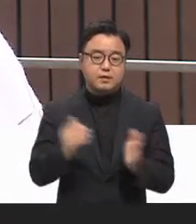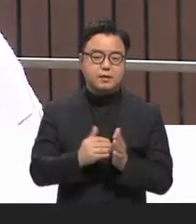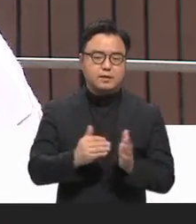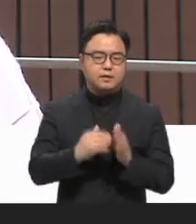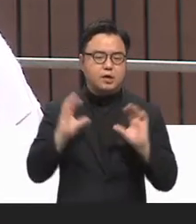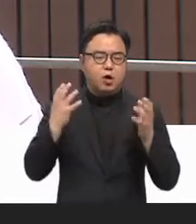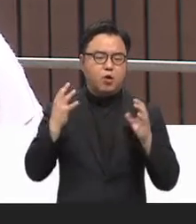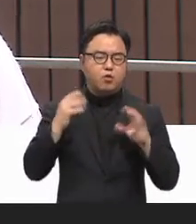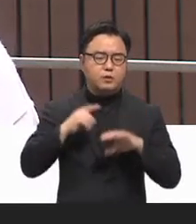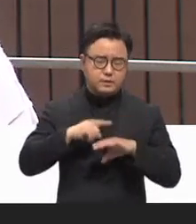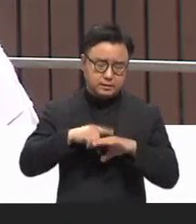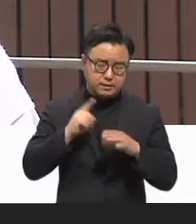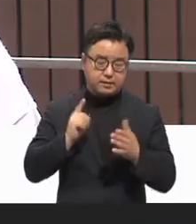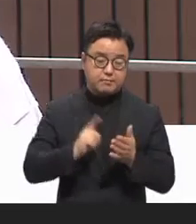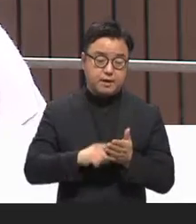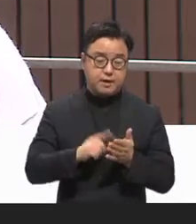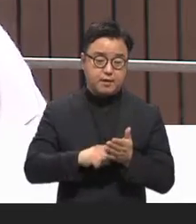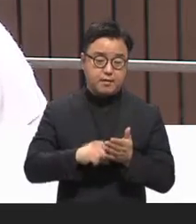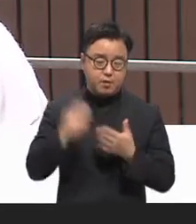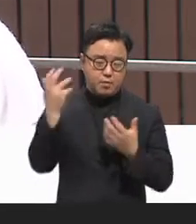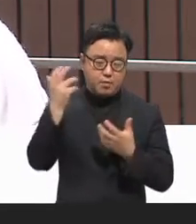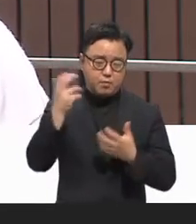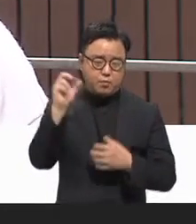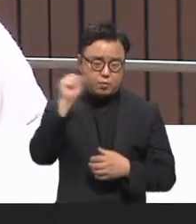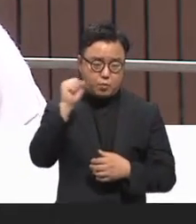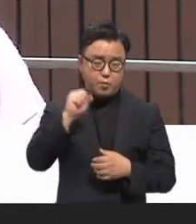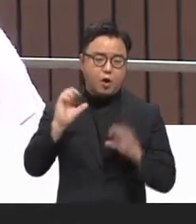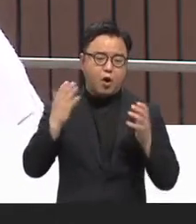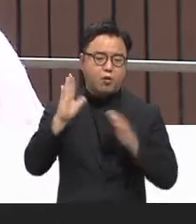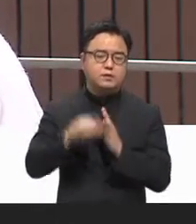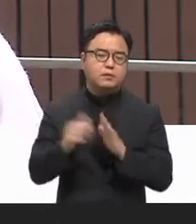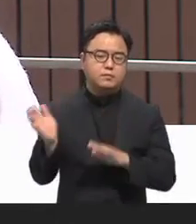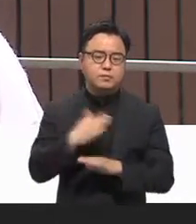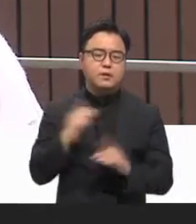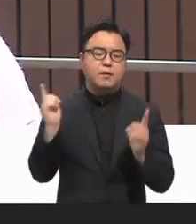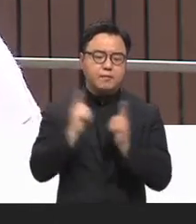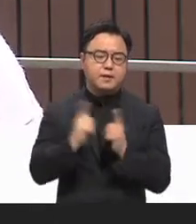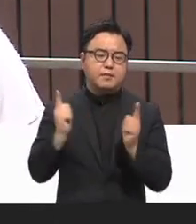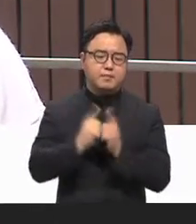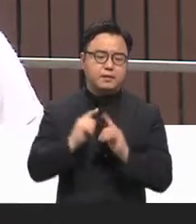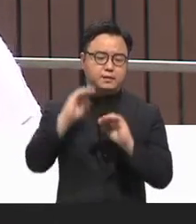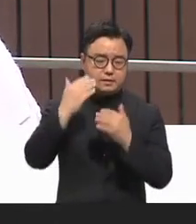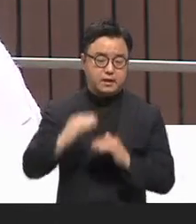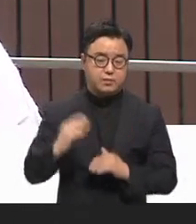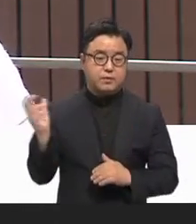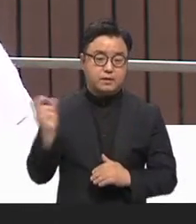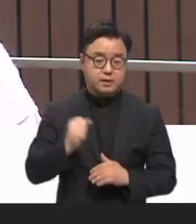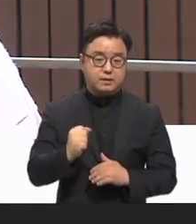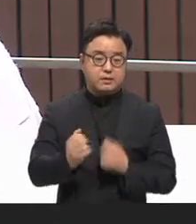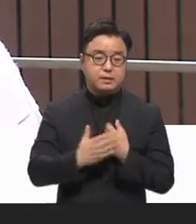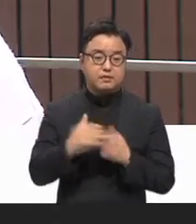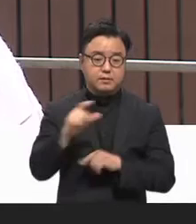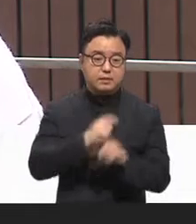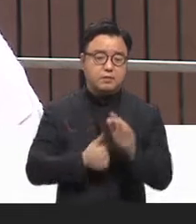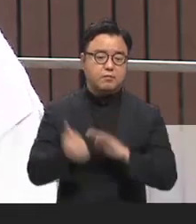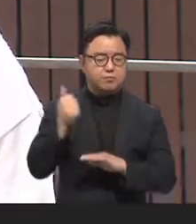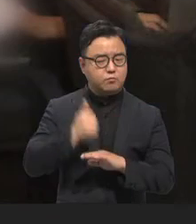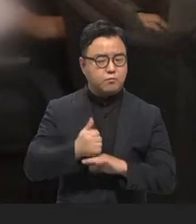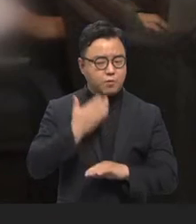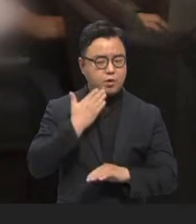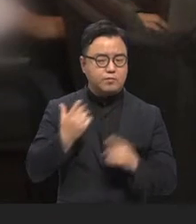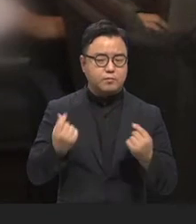이게 선풍적인이기를 끊었지 않습니까 어렸을 때부터 접해오던 그런 동심의 소재로 하는 거기 때문에 더 이런 호응을 많이 끄지